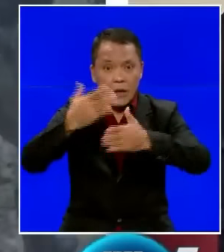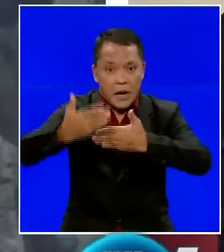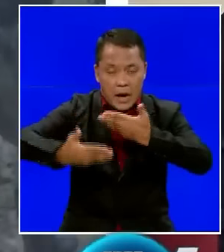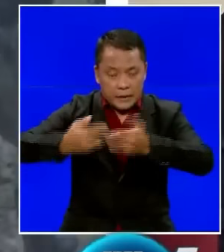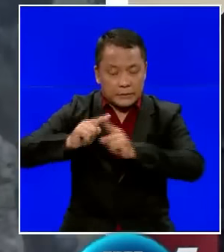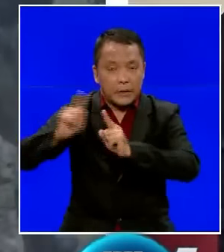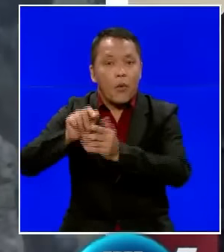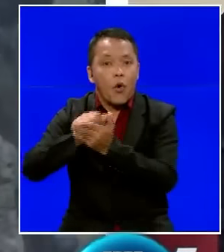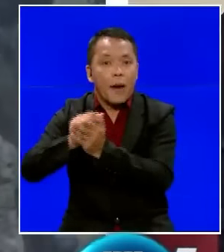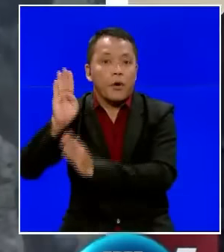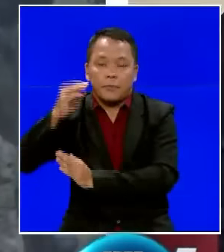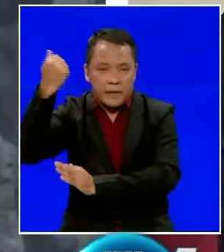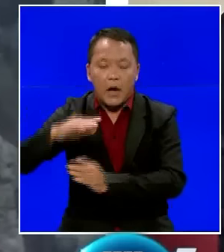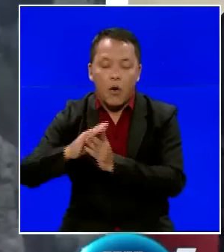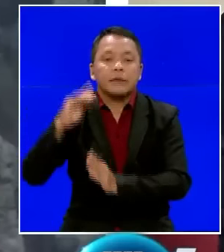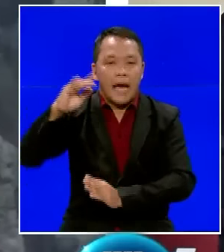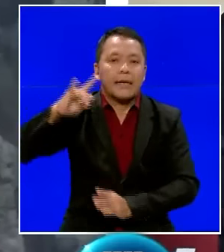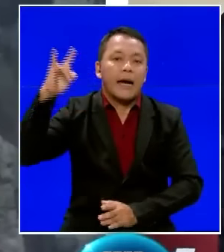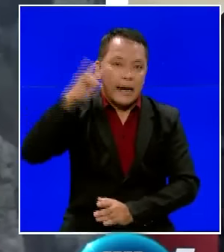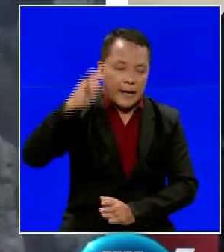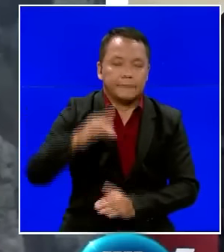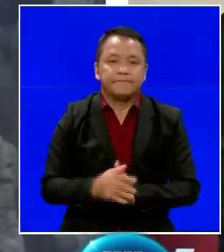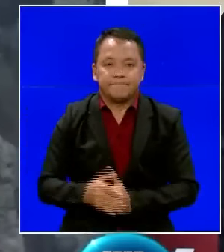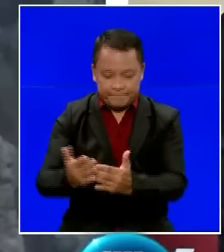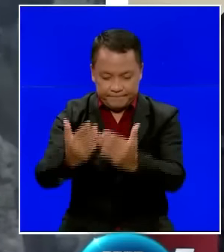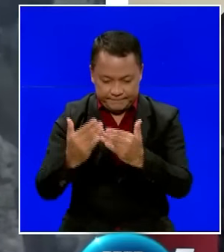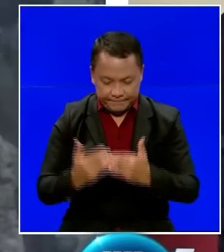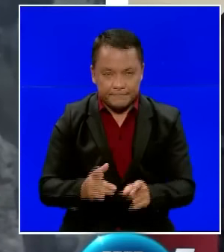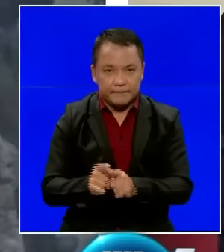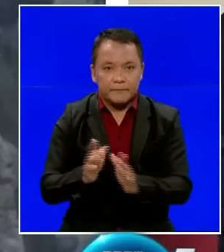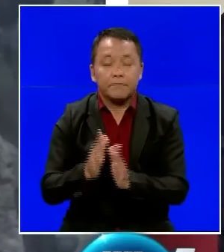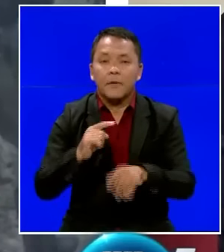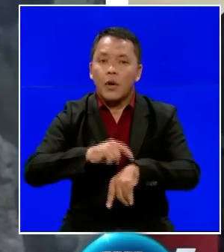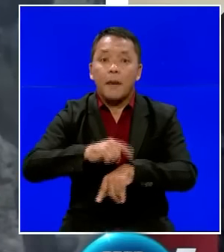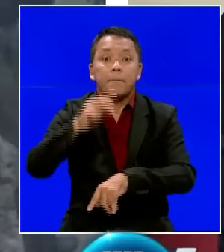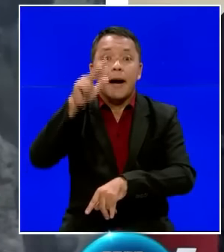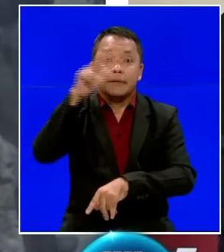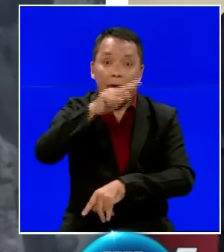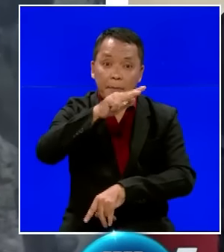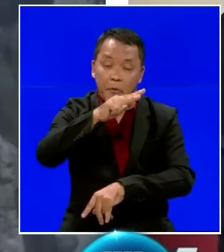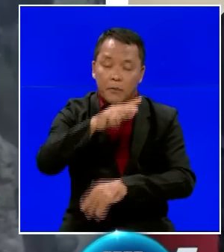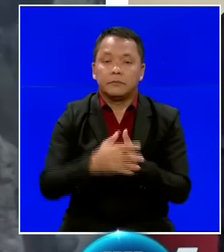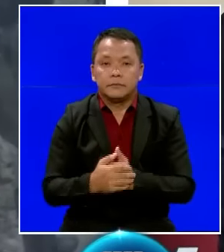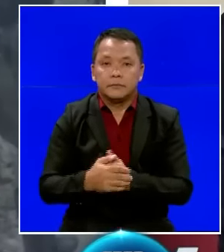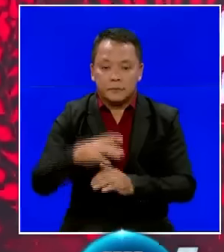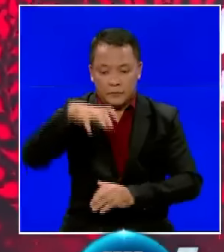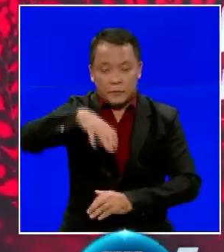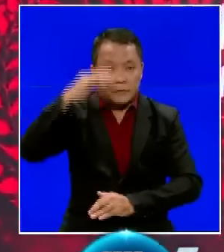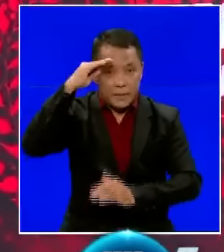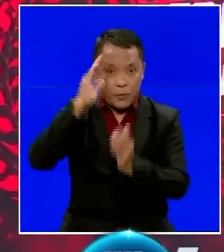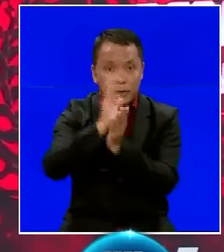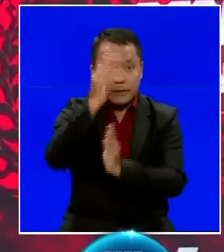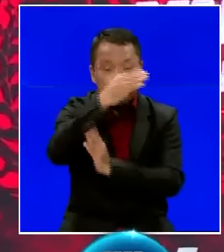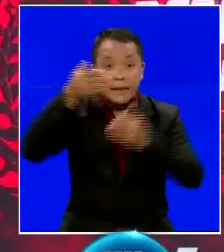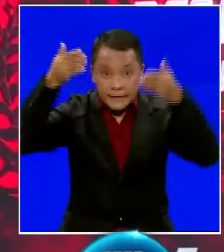วกอีกก็เป็นเครื่องบินของกองทัพอากาศหลังจากนั้นค่ะช่วงประมาณบ่ายสามโมงกว่าที่สำนักงานตำรวจแห่งชา